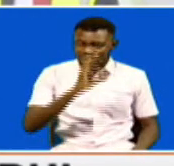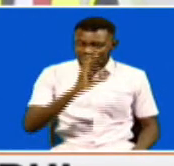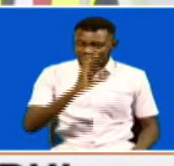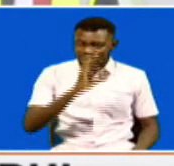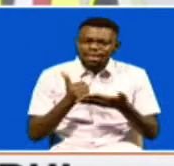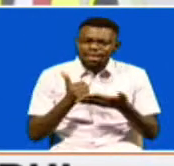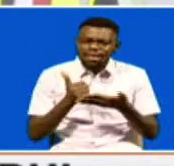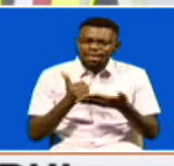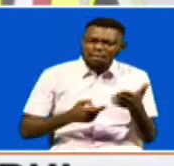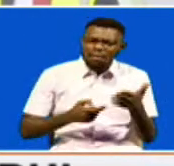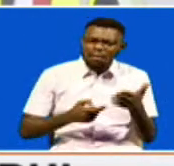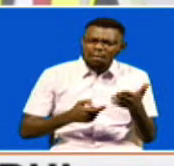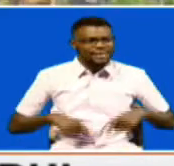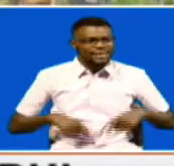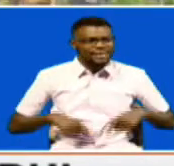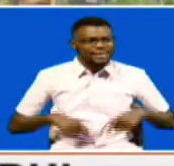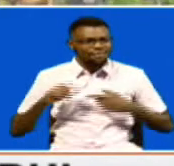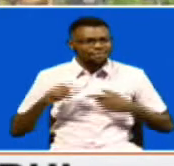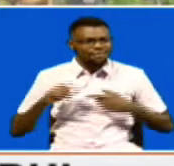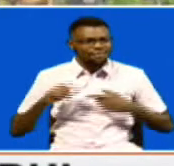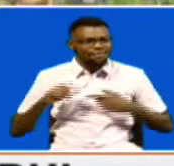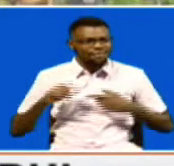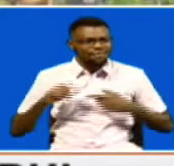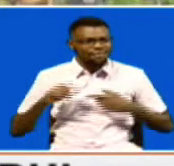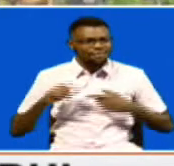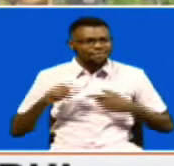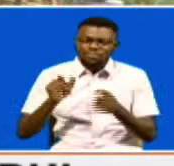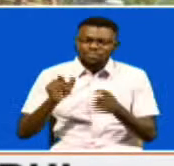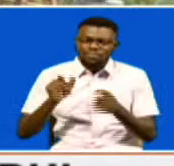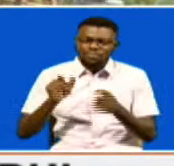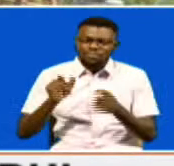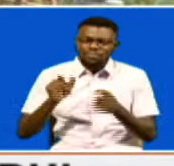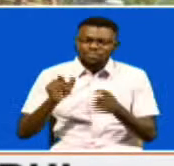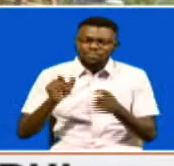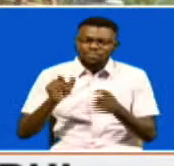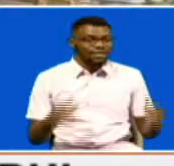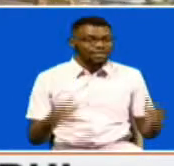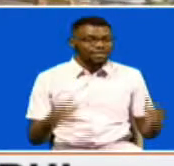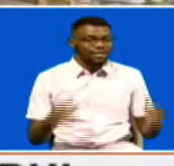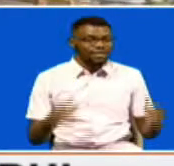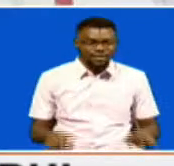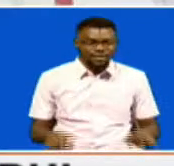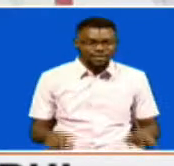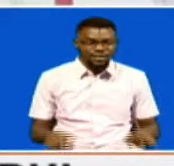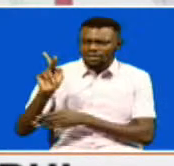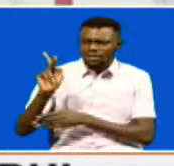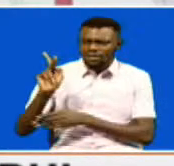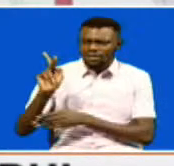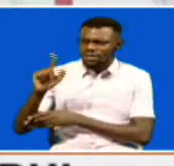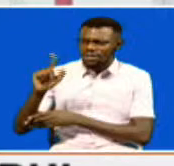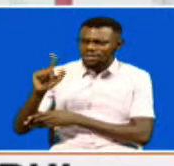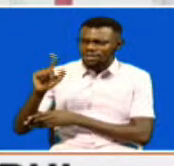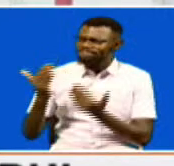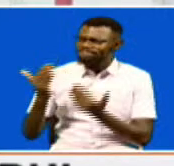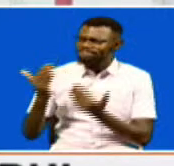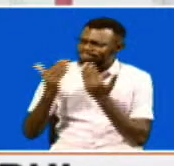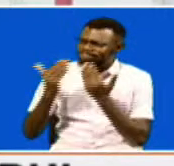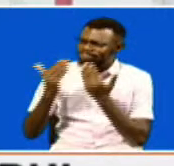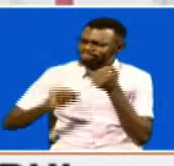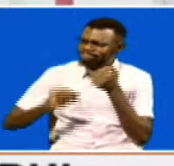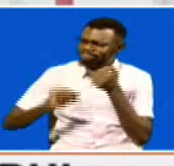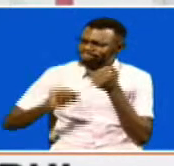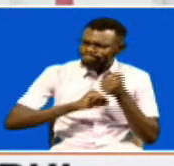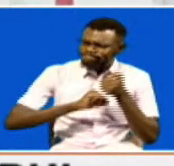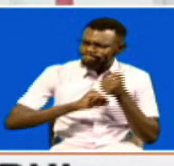for Kenyans here and everywhere else. We thank GDC and KPLC for all the tremendous support that they have given us as